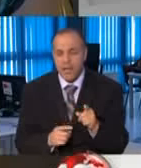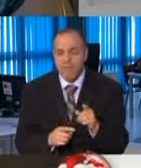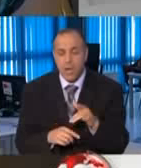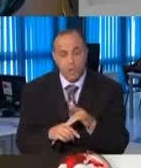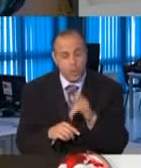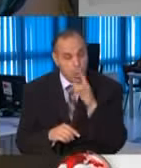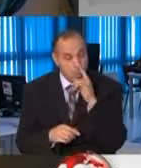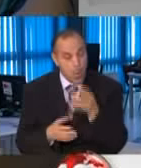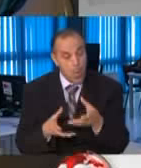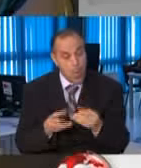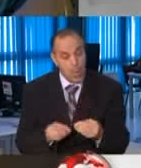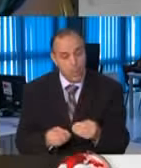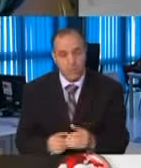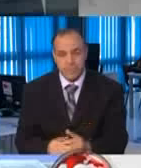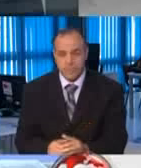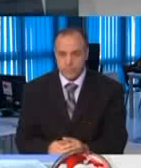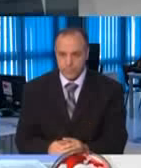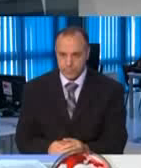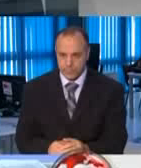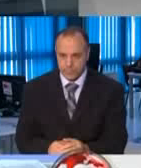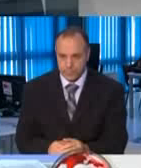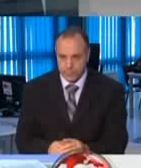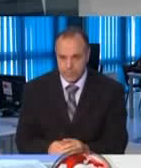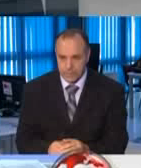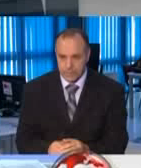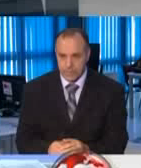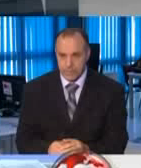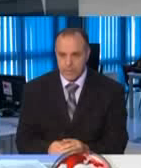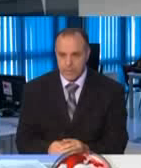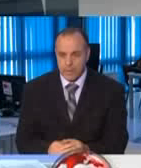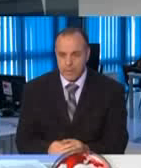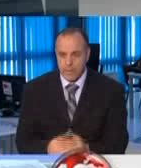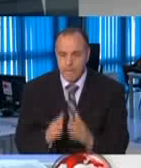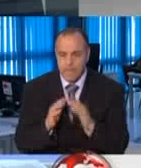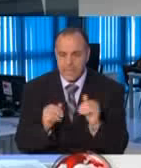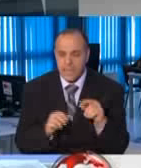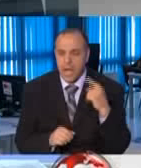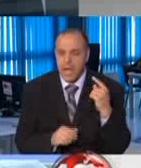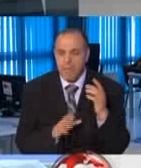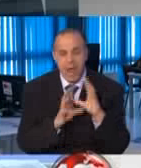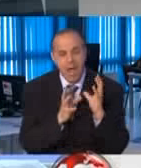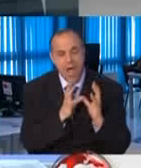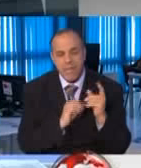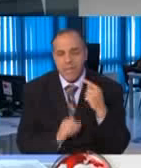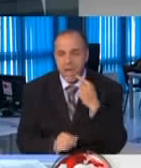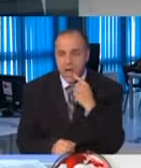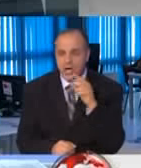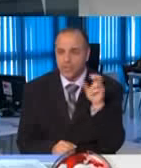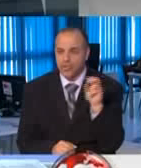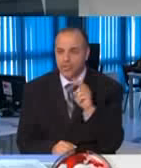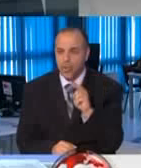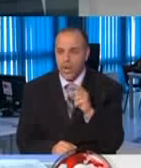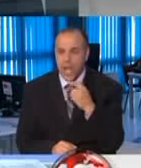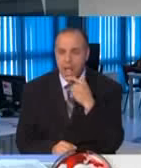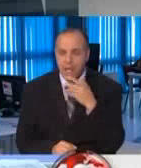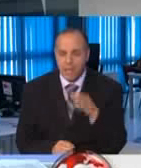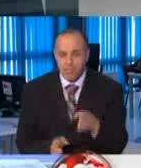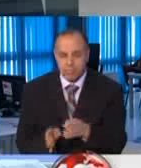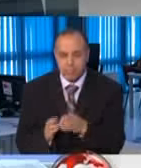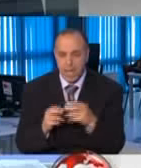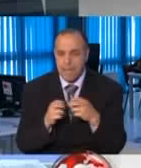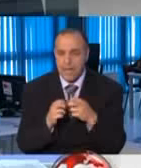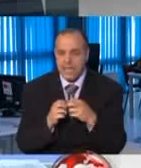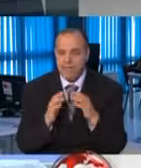التهديدات التي تتعرض لها. في مصر وفي عالم الآثار، نأخذكم في جولة عبر أروقة